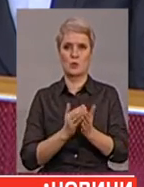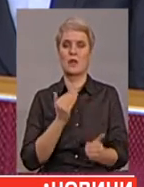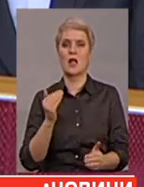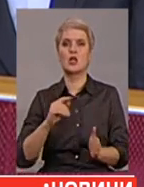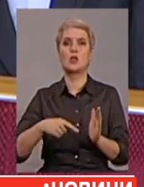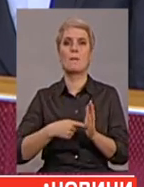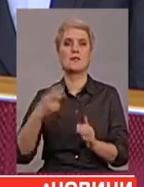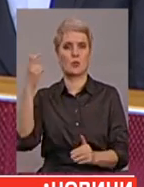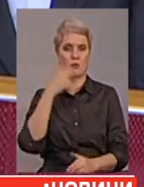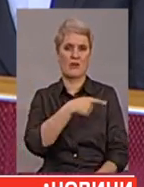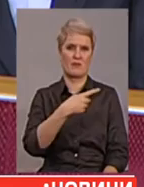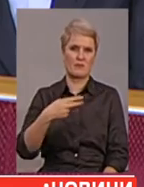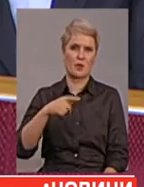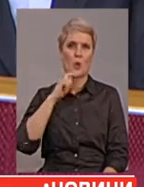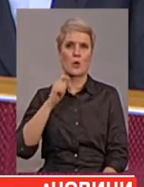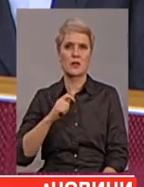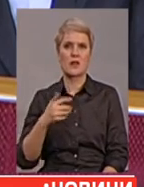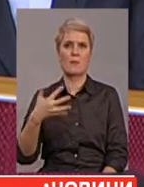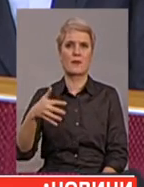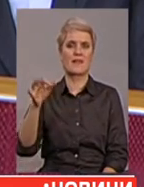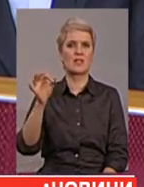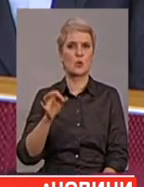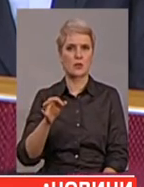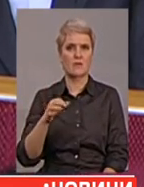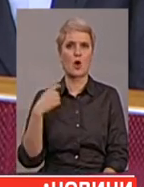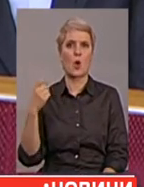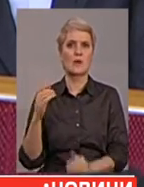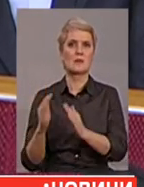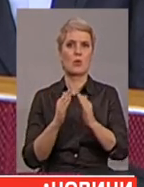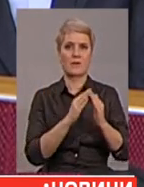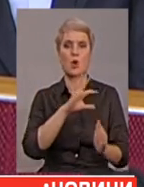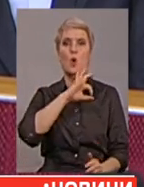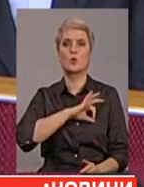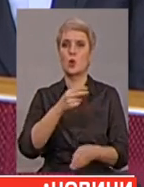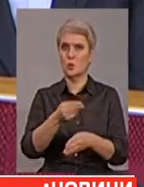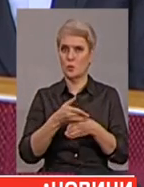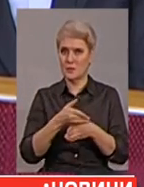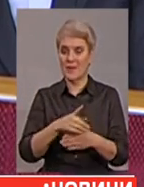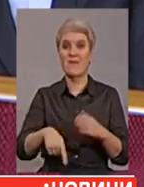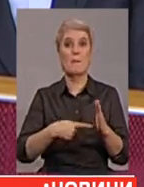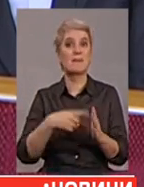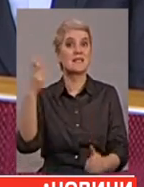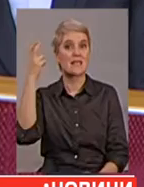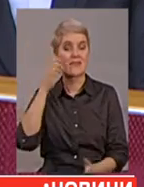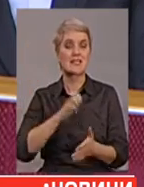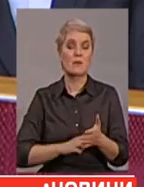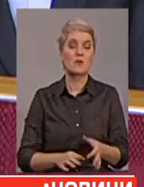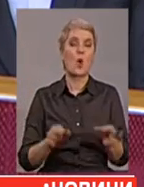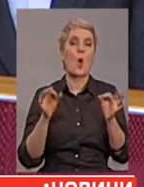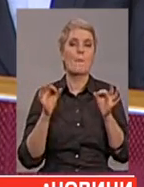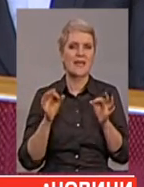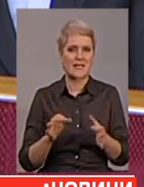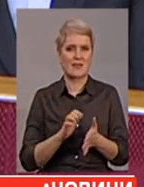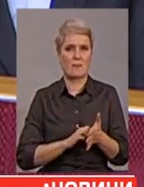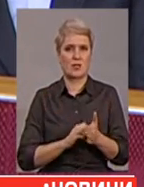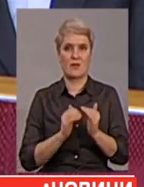Україні близько 50% домогосподарств користуються субсидією, то в місті Києві з приводу певних об'єктивних причин,